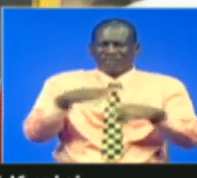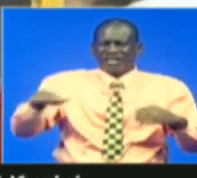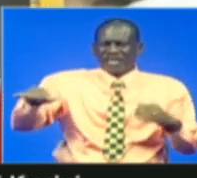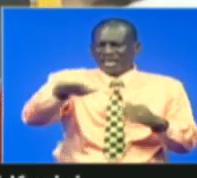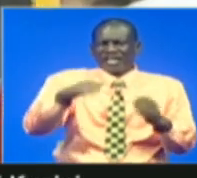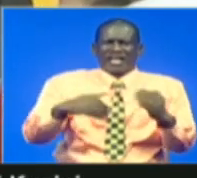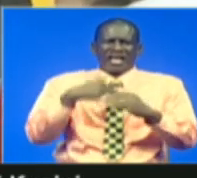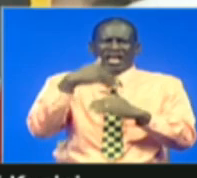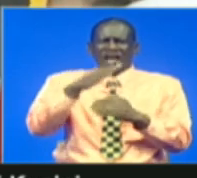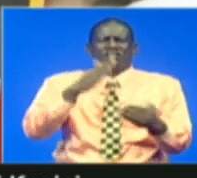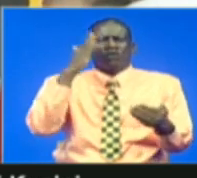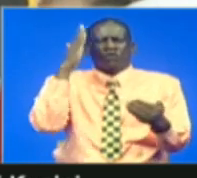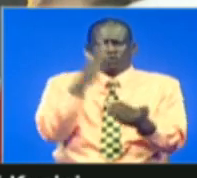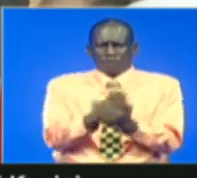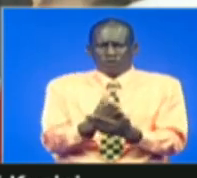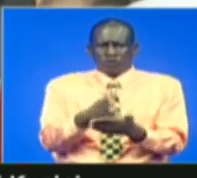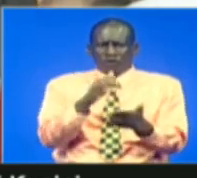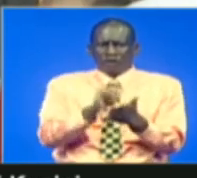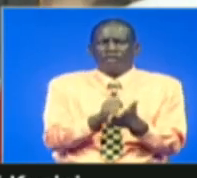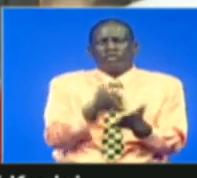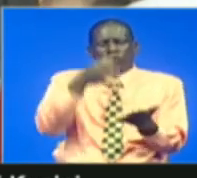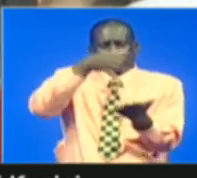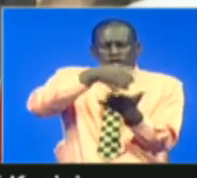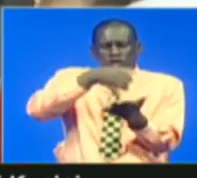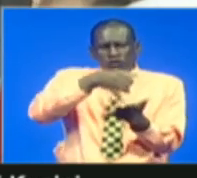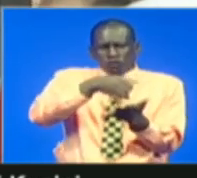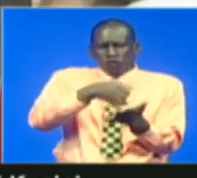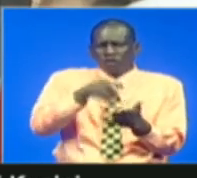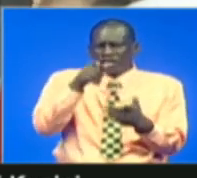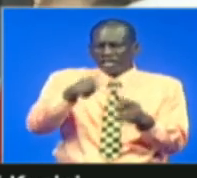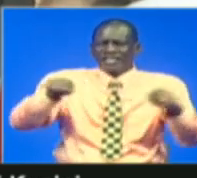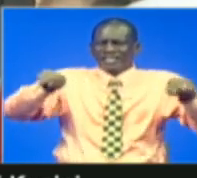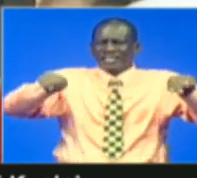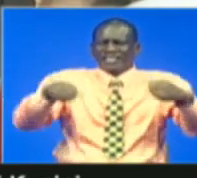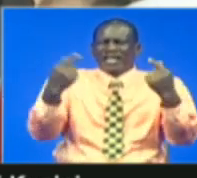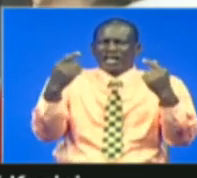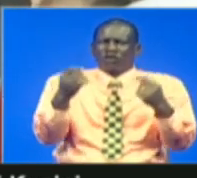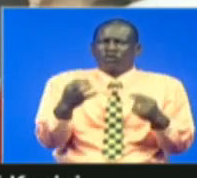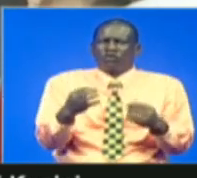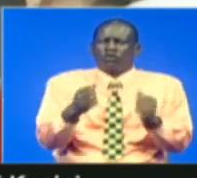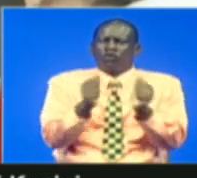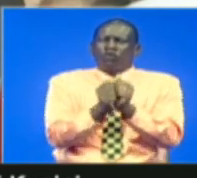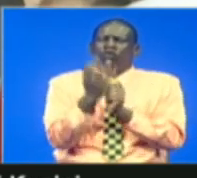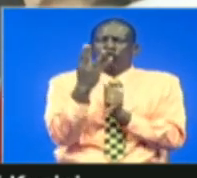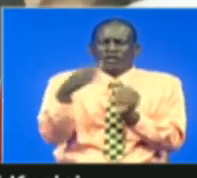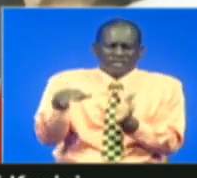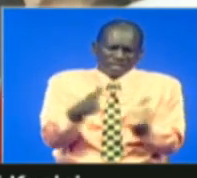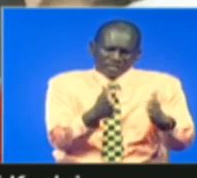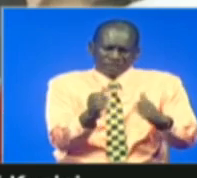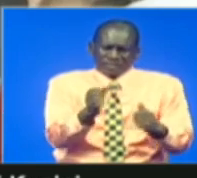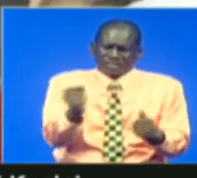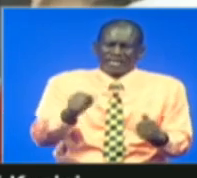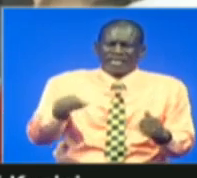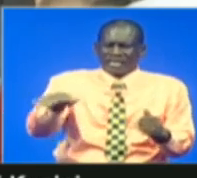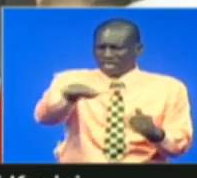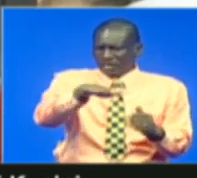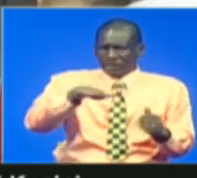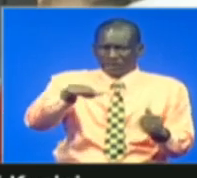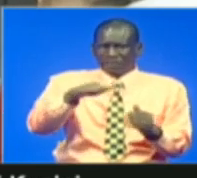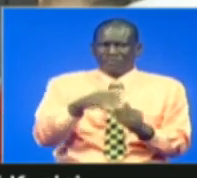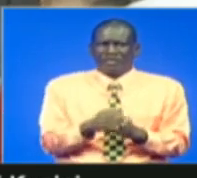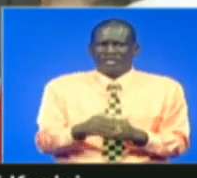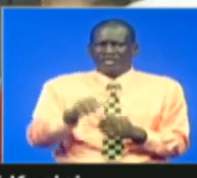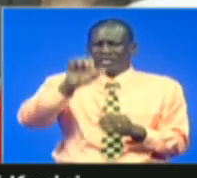baada ya kubainika kwamba walihusika katika shambulio la 14 Riverside Complex.